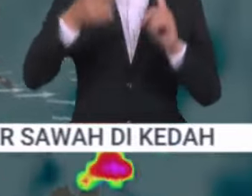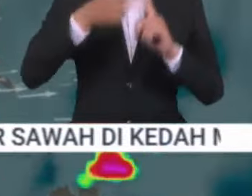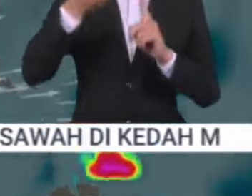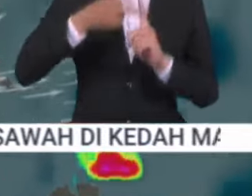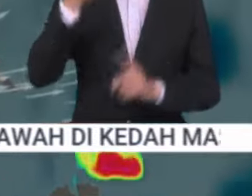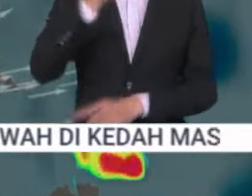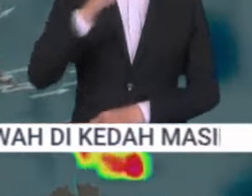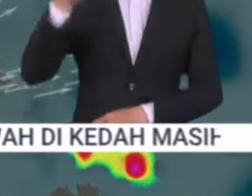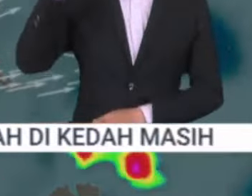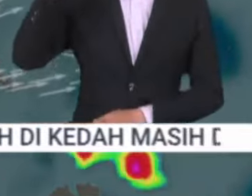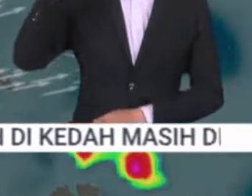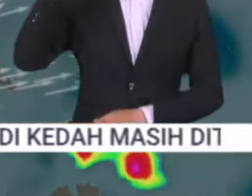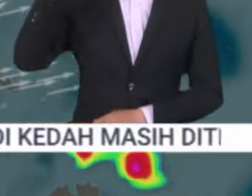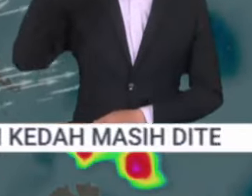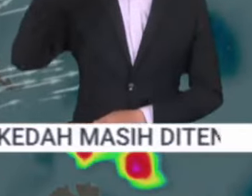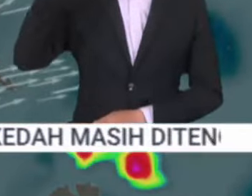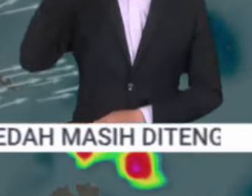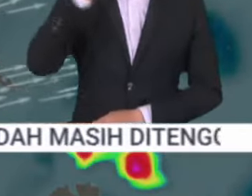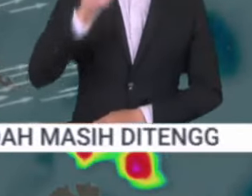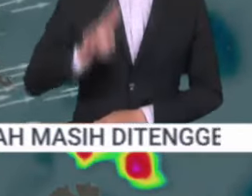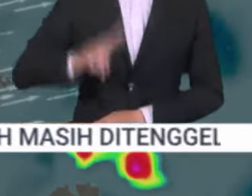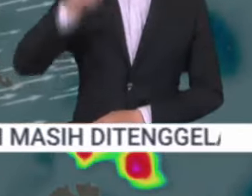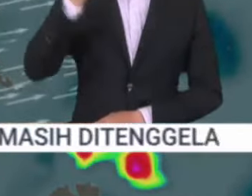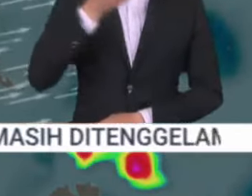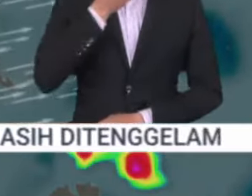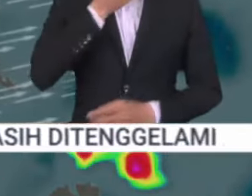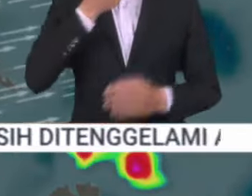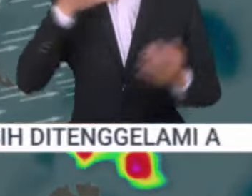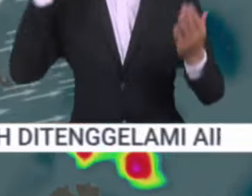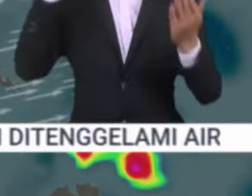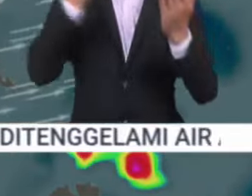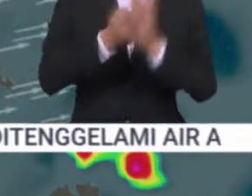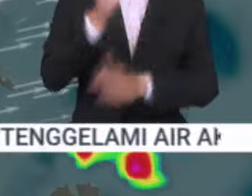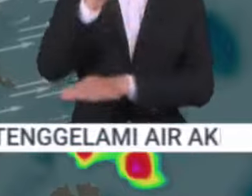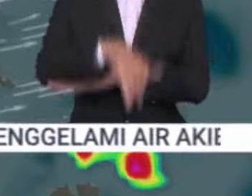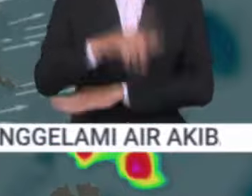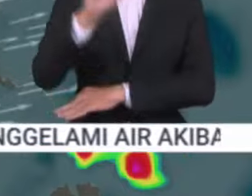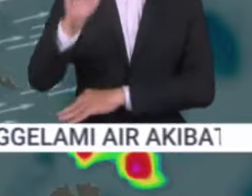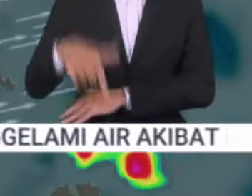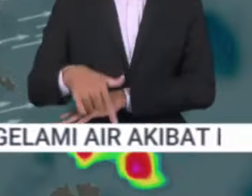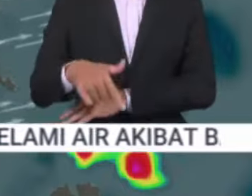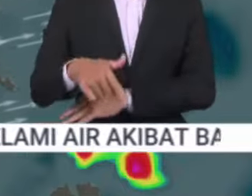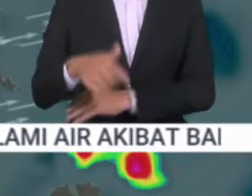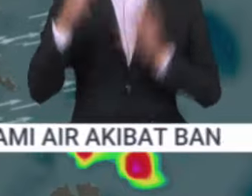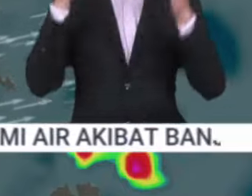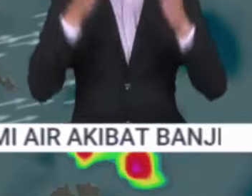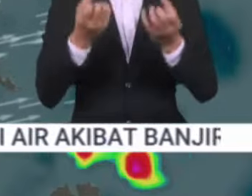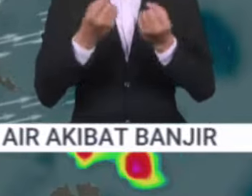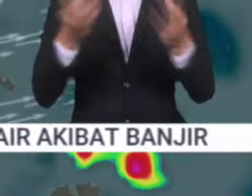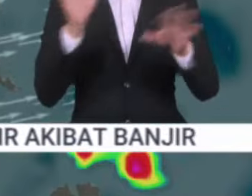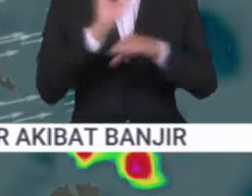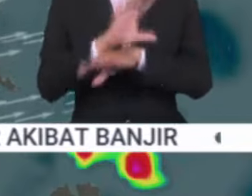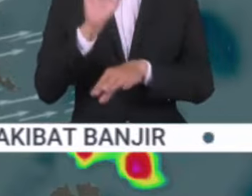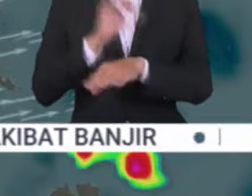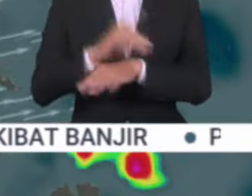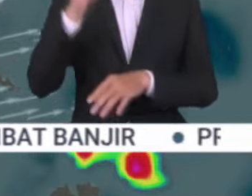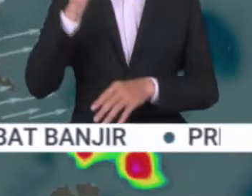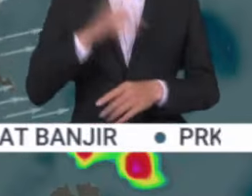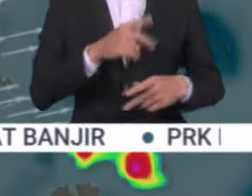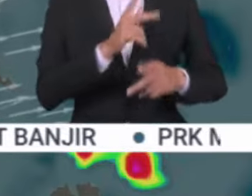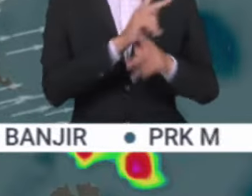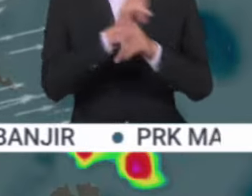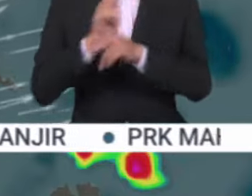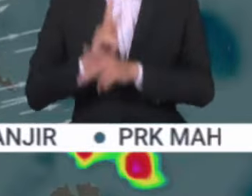dan juga Perlis serta di utara Perak sehinggalah ke waktu malam nanti. Dan orang ramai sekali lagi dinasihatkan supaya